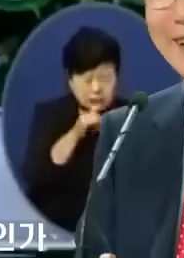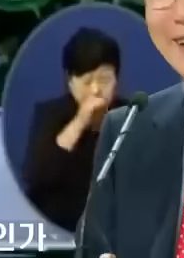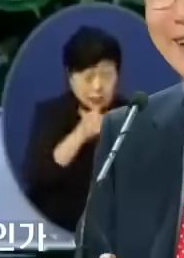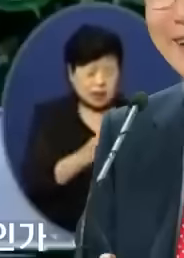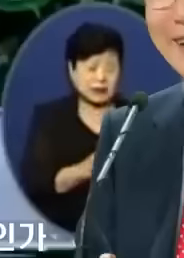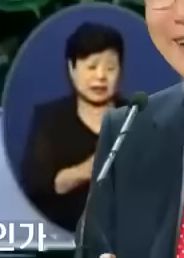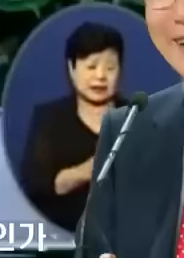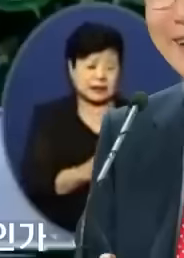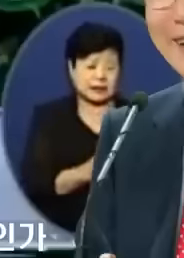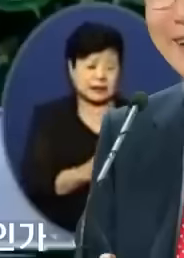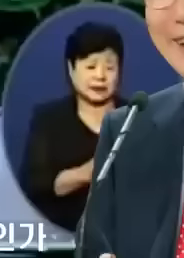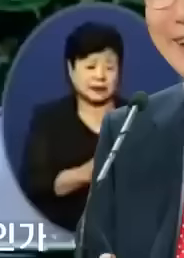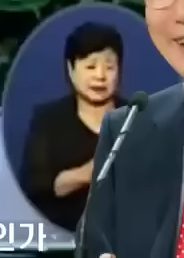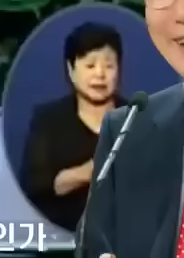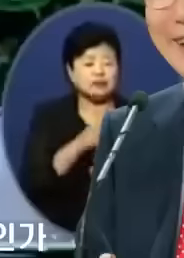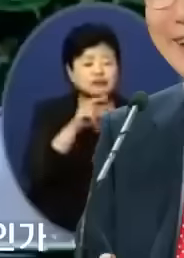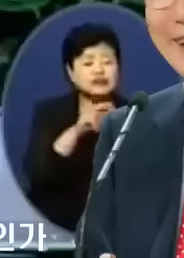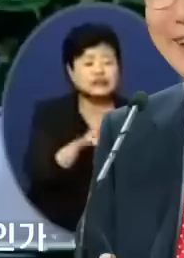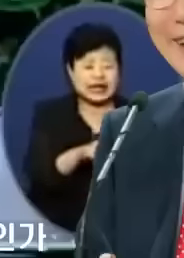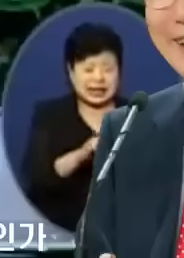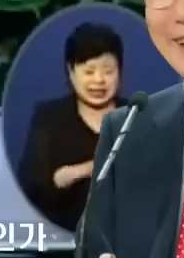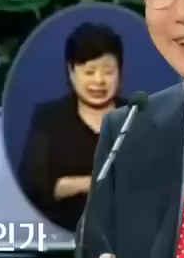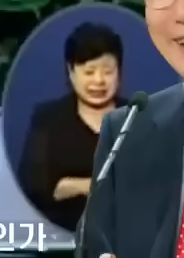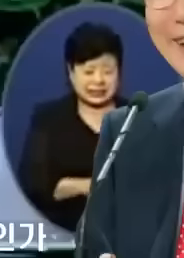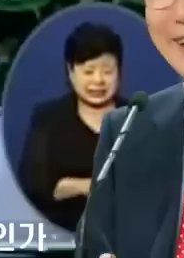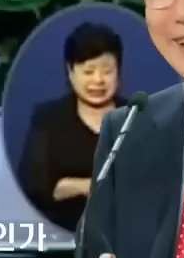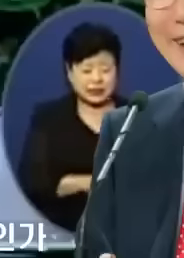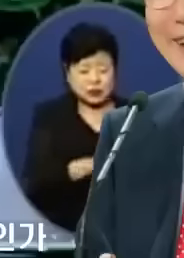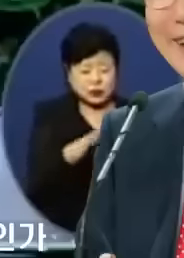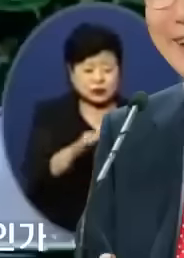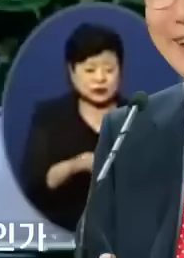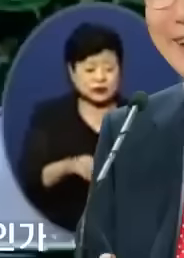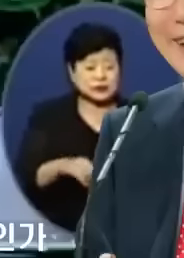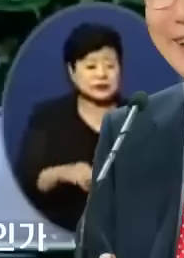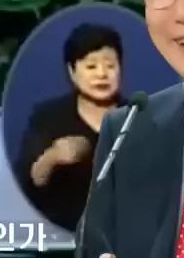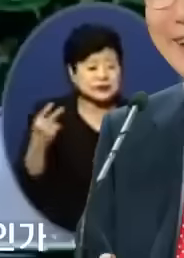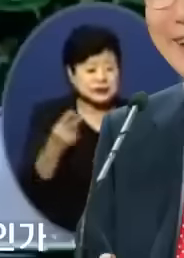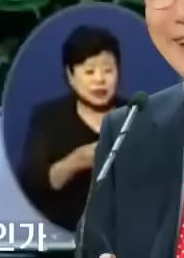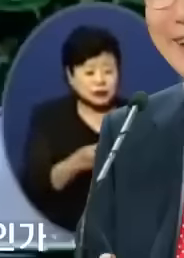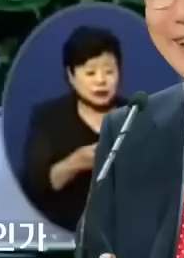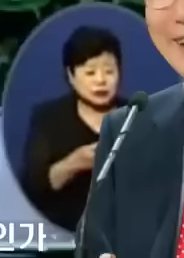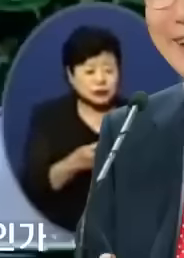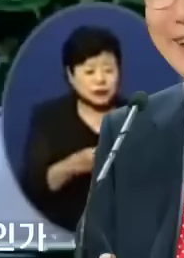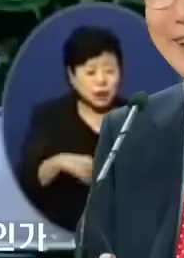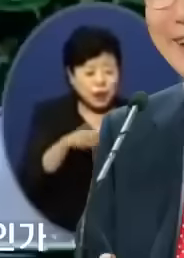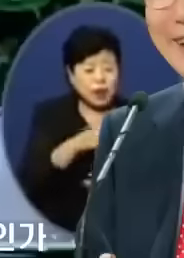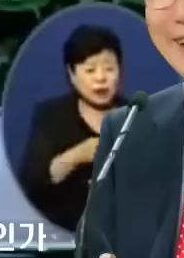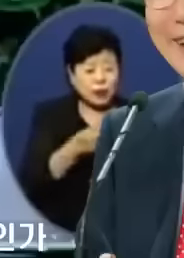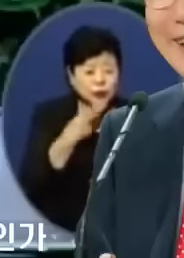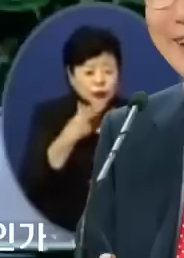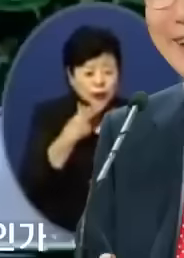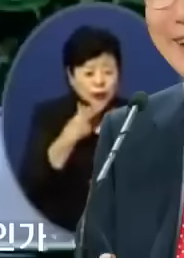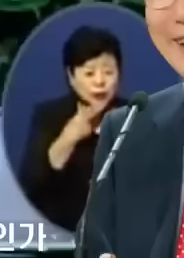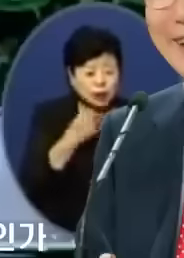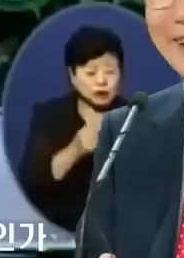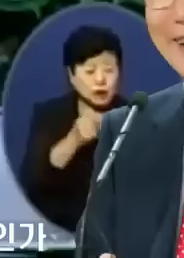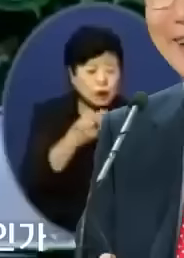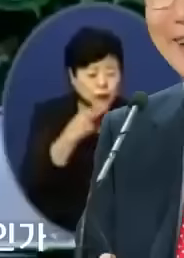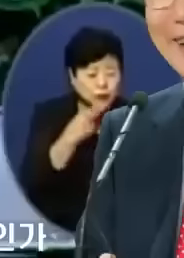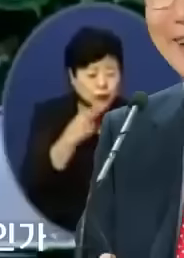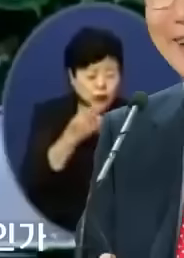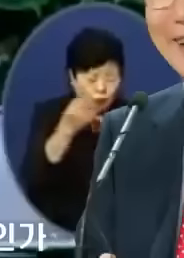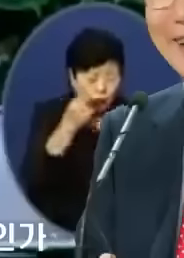때문에 그것이 큰 문제인 것입니다. 우리는 자꾸 환란이 없는데 시련이